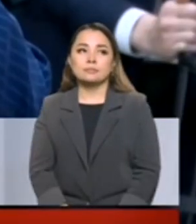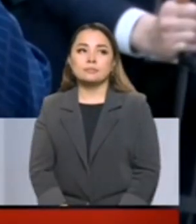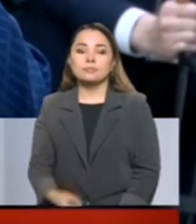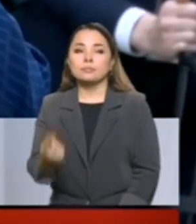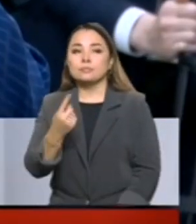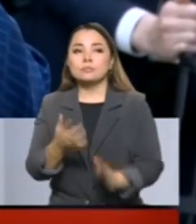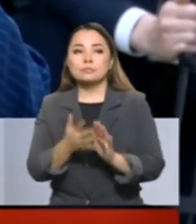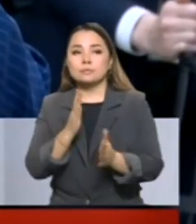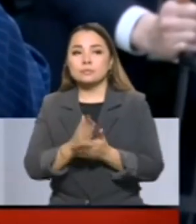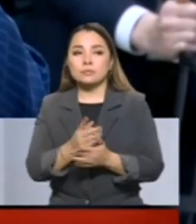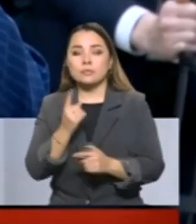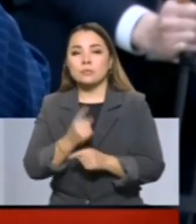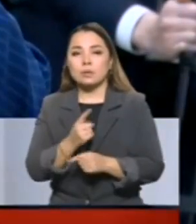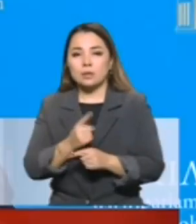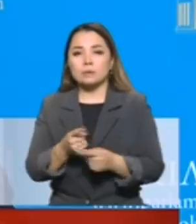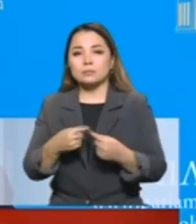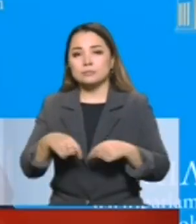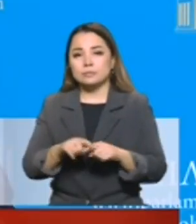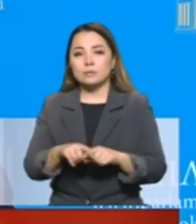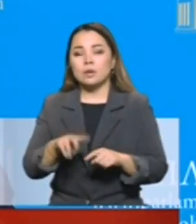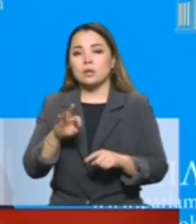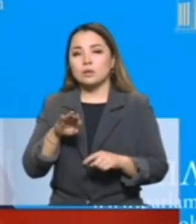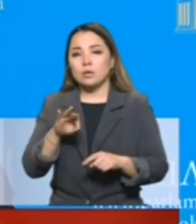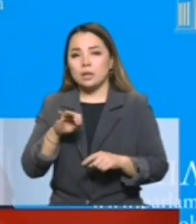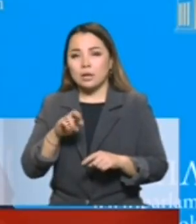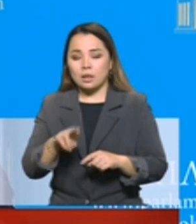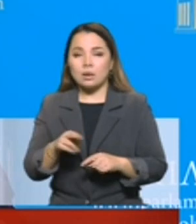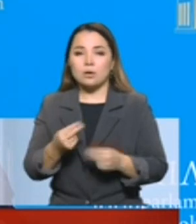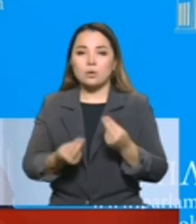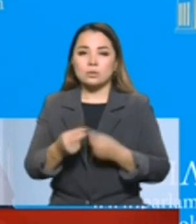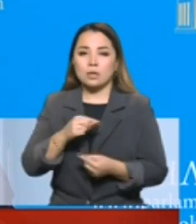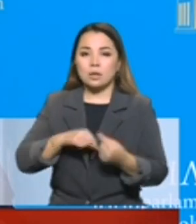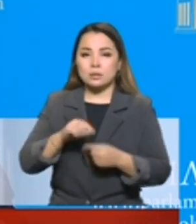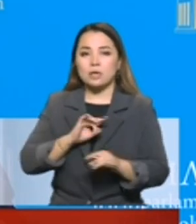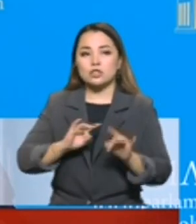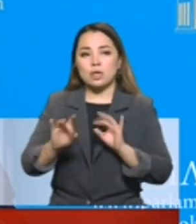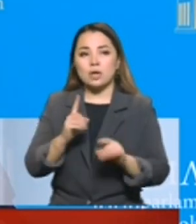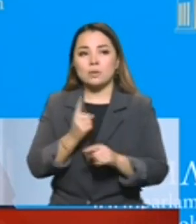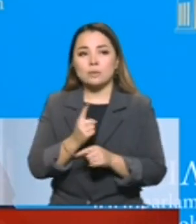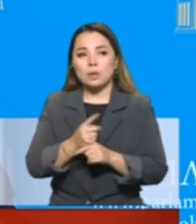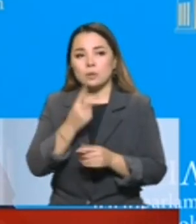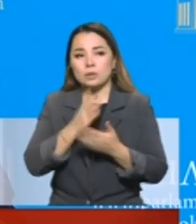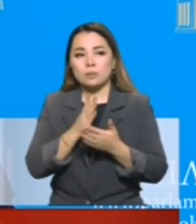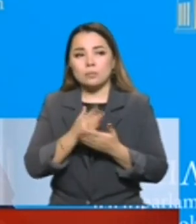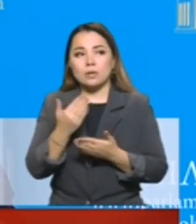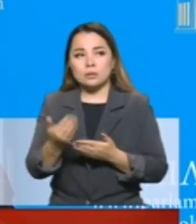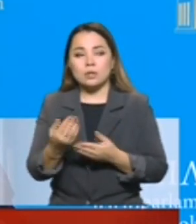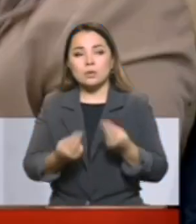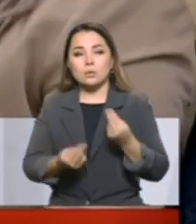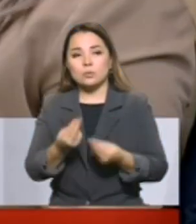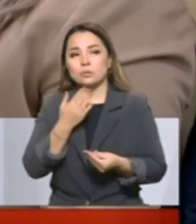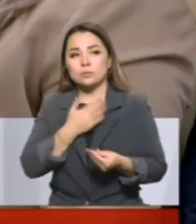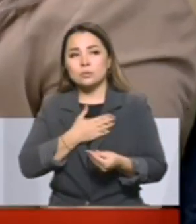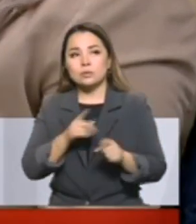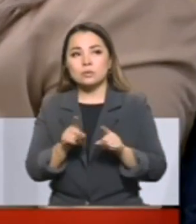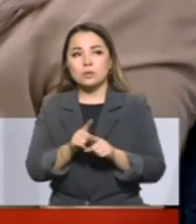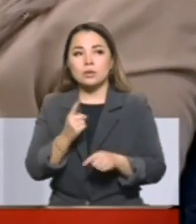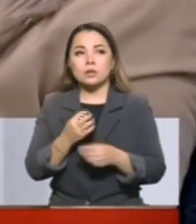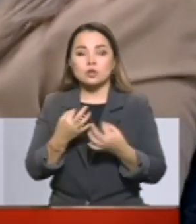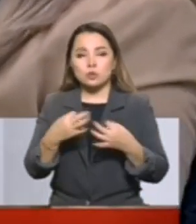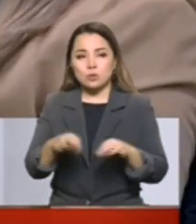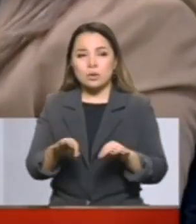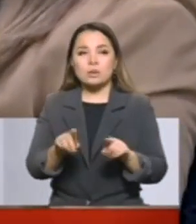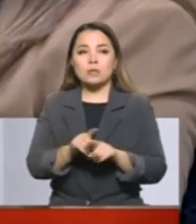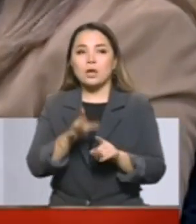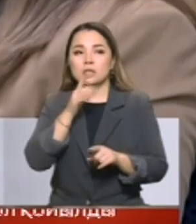Бірінші кезекте бұл букмекерлік кеңселерді, лотереяларды және онлайн казиноларды жарнамалауға тыйым салу. Екінші, құмар ойындарына қатысуға рұқсат беретін